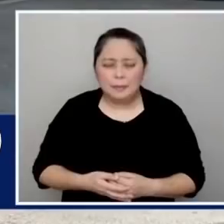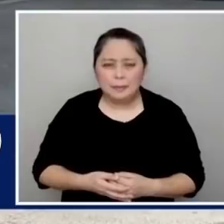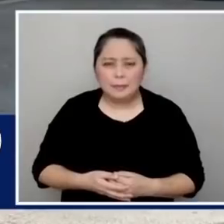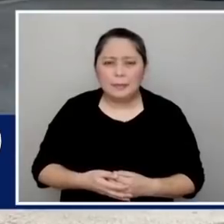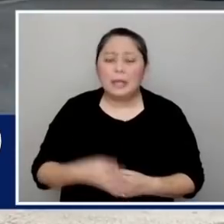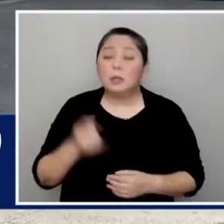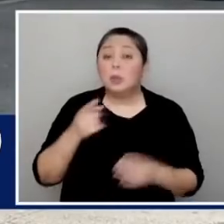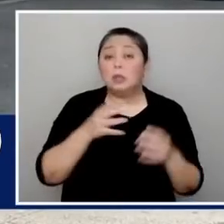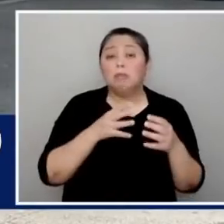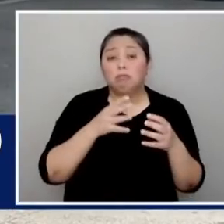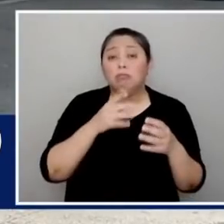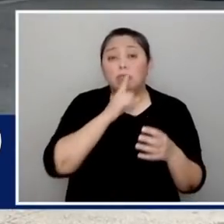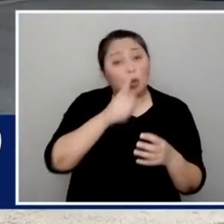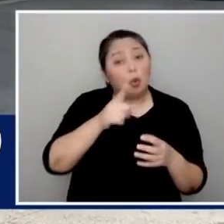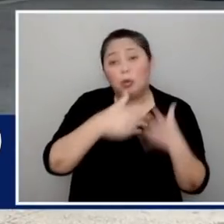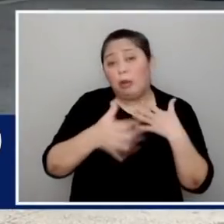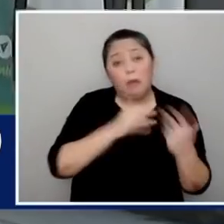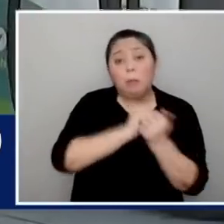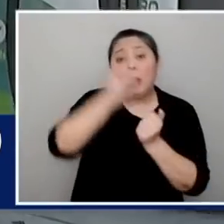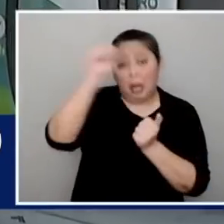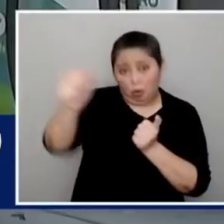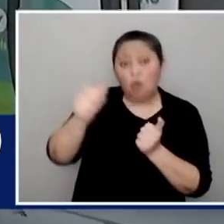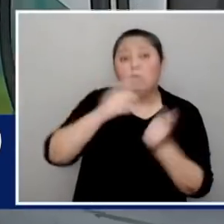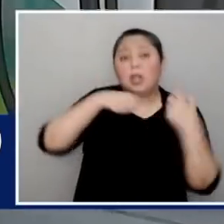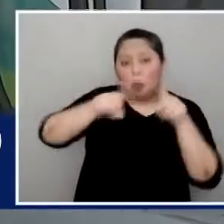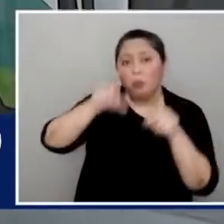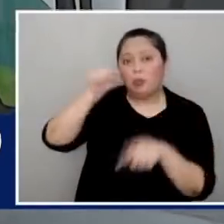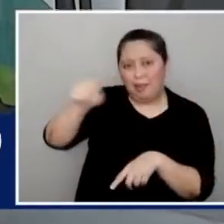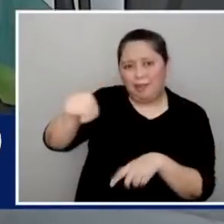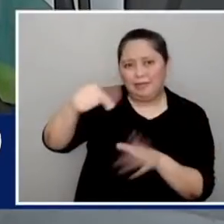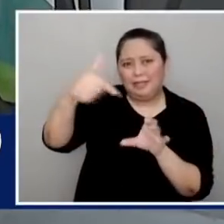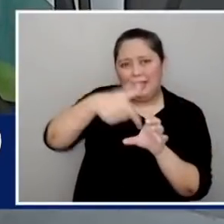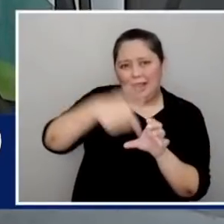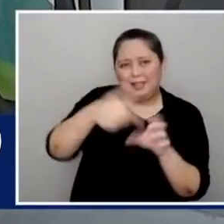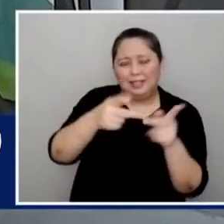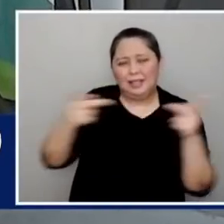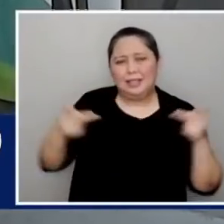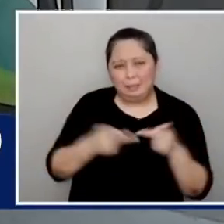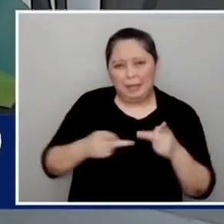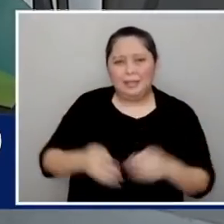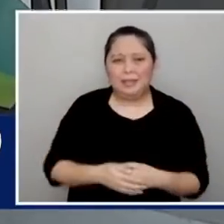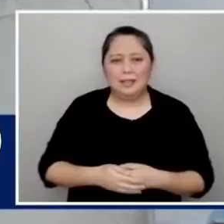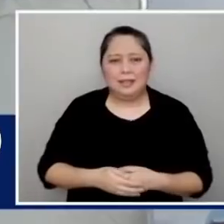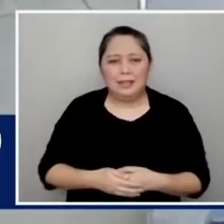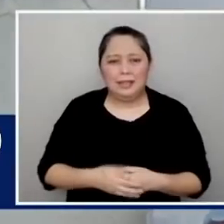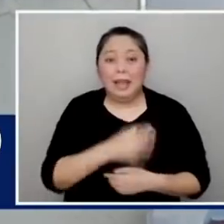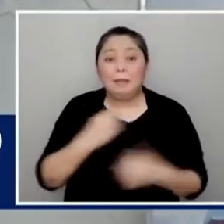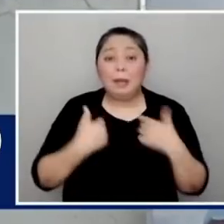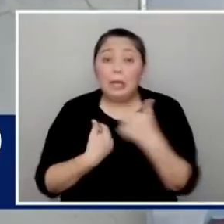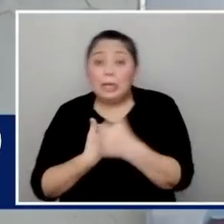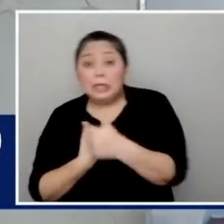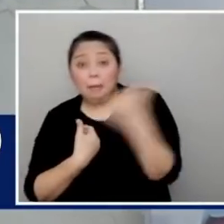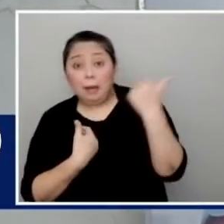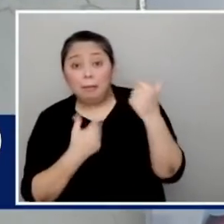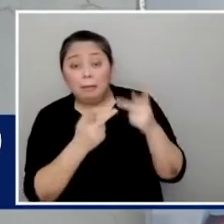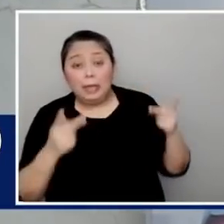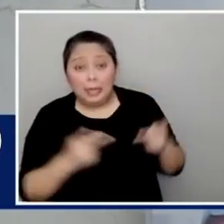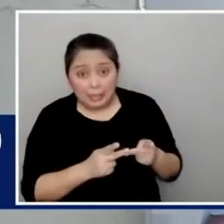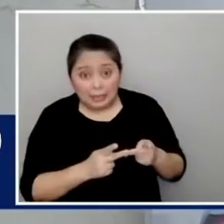malayo. Sa istasyong ito naman, ang may pinakamurang 95-octane gasoline sa lista ng